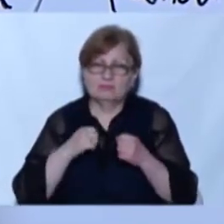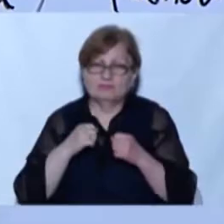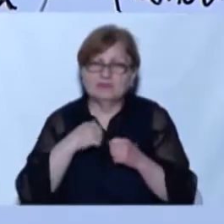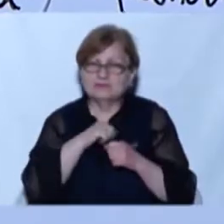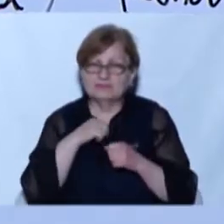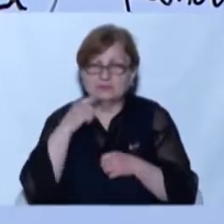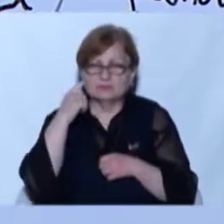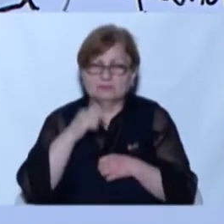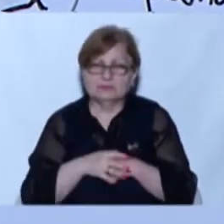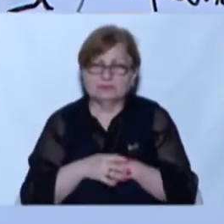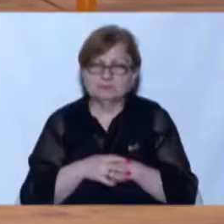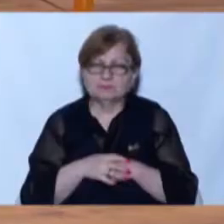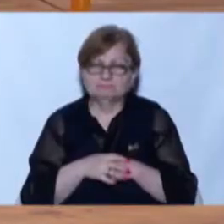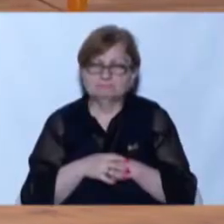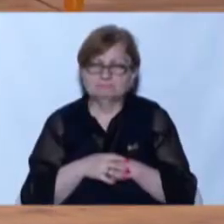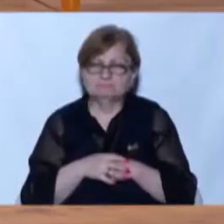გამოვიცნო.